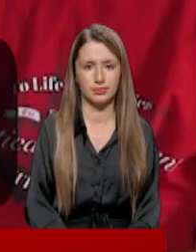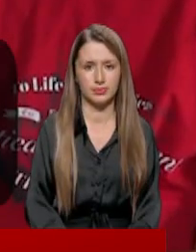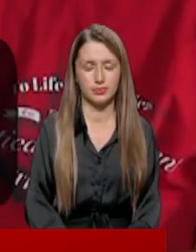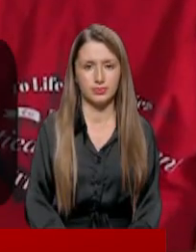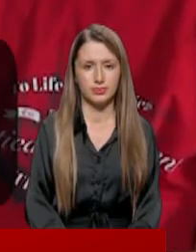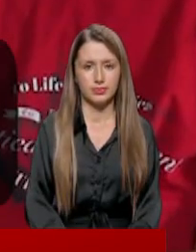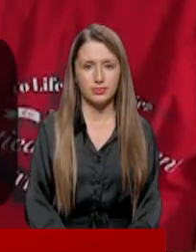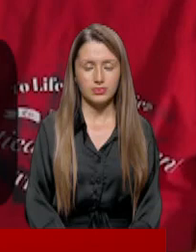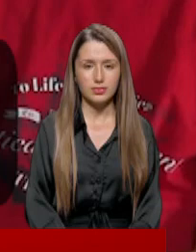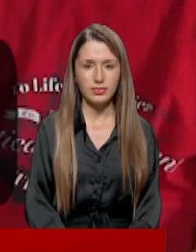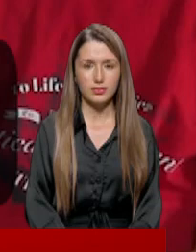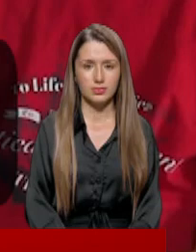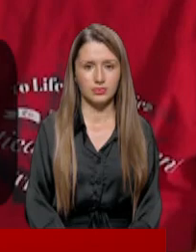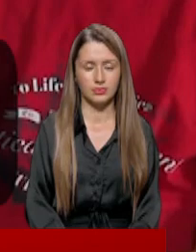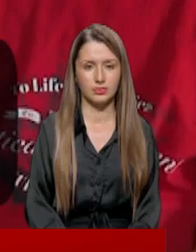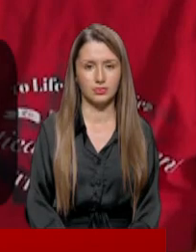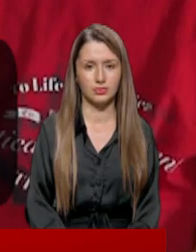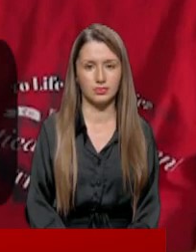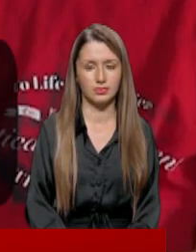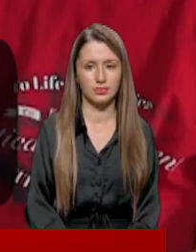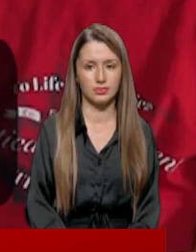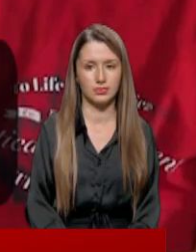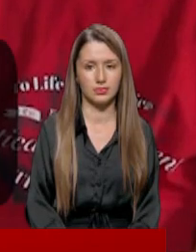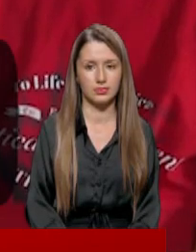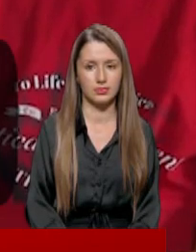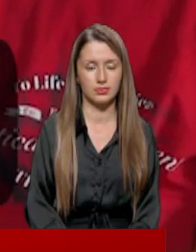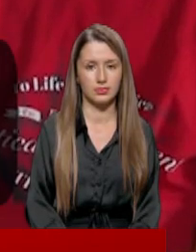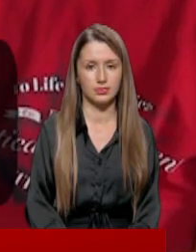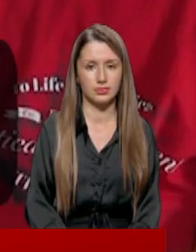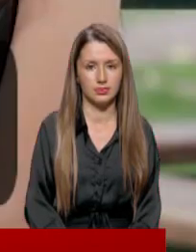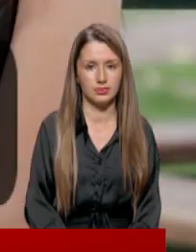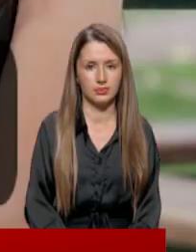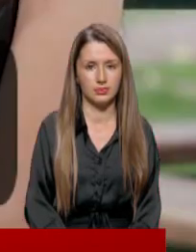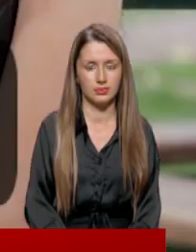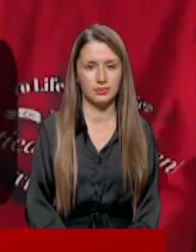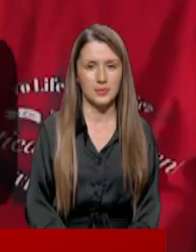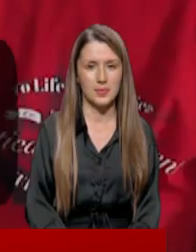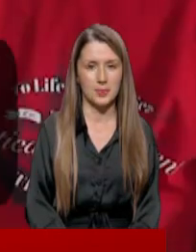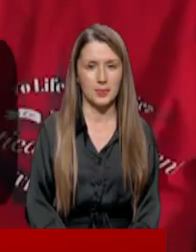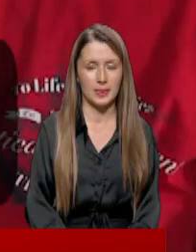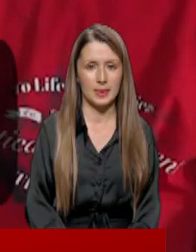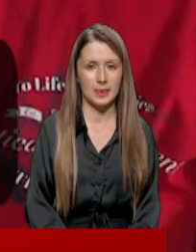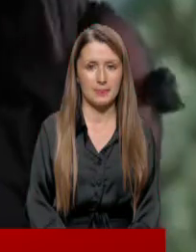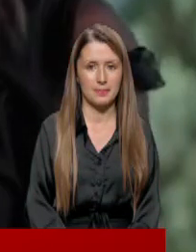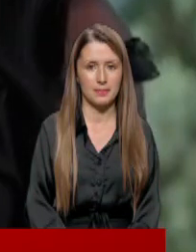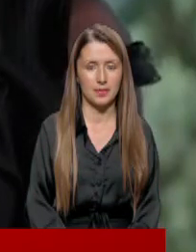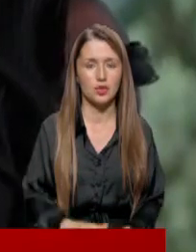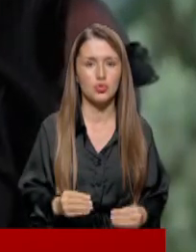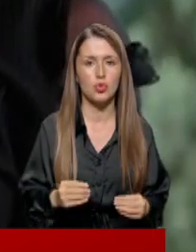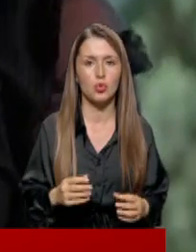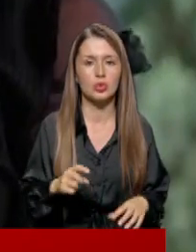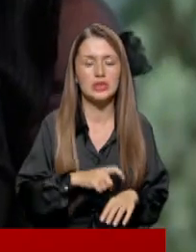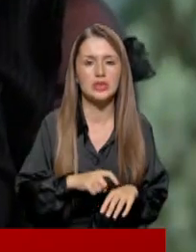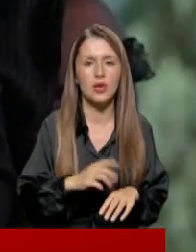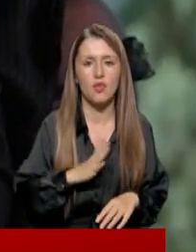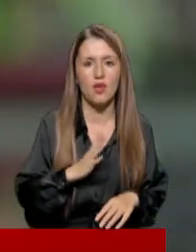lira, 11, 12, 14, 16, 18 lira, şimdi 20 lira. Ben bıraktım süt içmeyi ama şimdi çocuğu olan ne yapacak? Çok öfkeliyim,